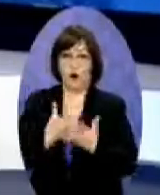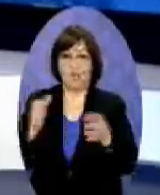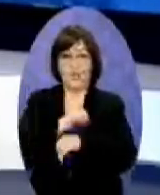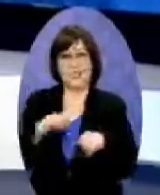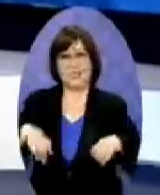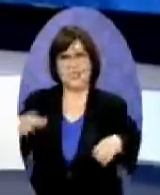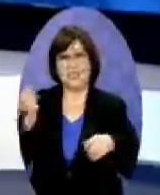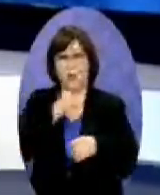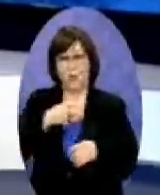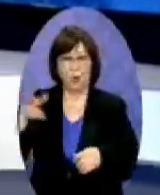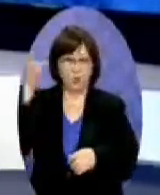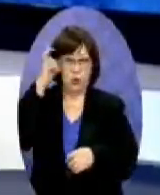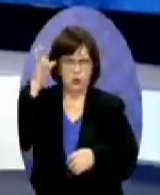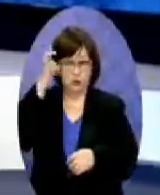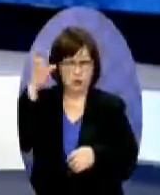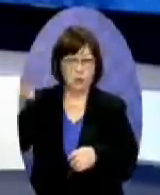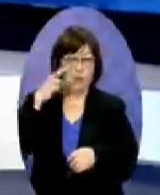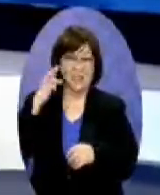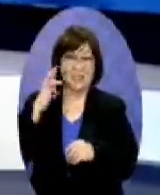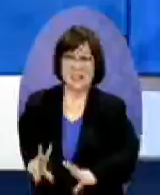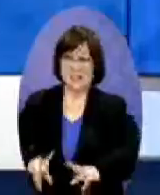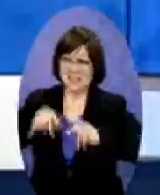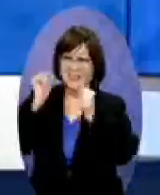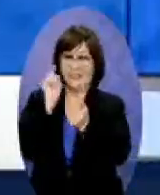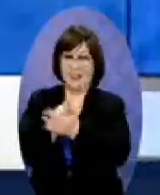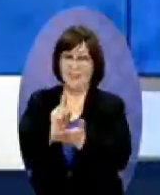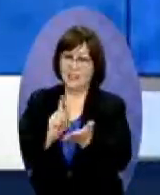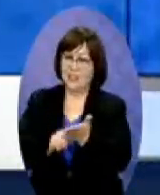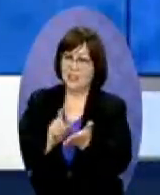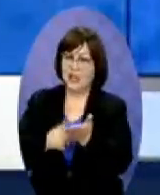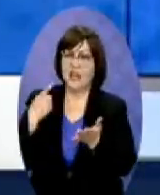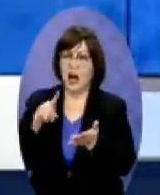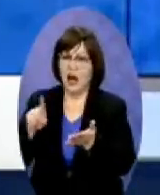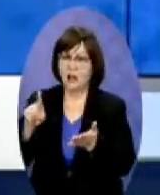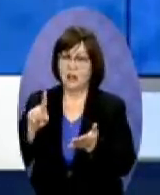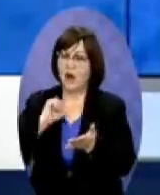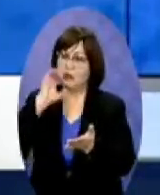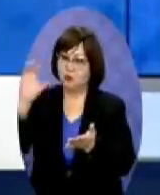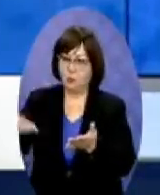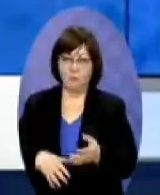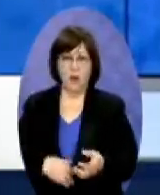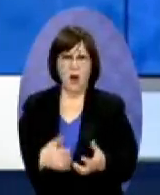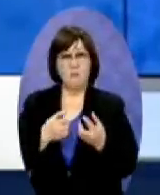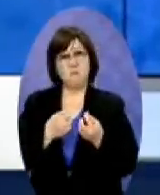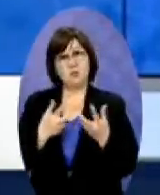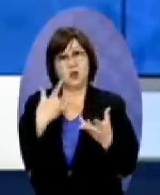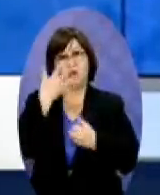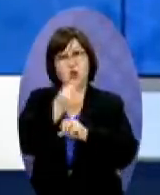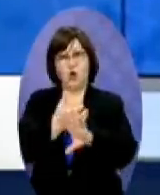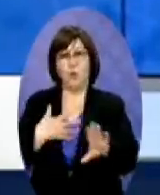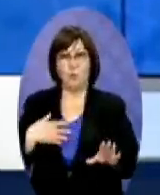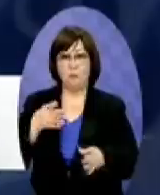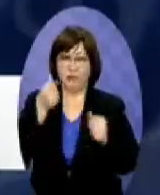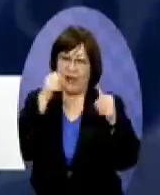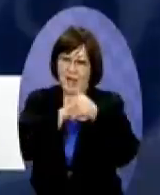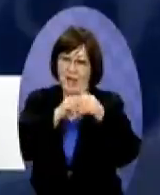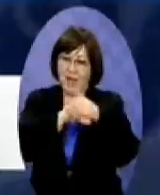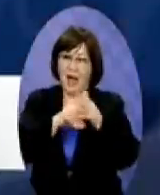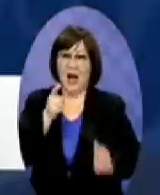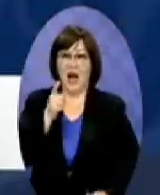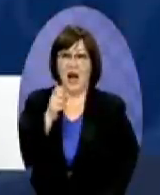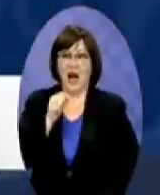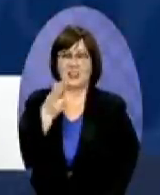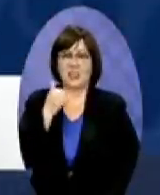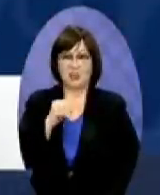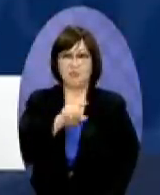яагаад тийм чухал асуудал гэж үзэж байна вэ? За ер нь бол одоогоос 10 хэдэн жилийн өмнө хадгаламж зээлийн хоршооны хэрэг гэдэг ийм зүйл гарч ирсэн. Энд бол